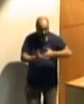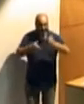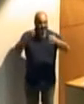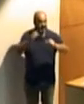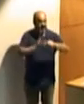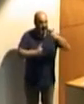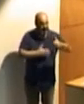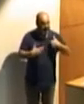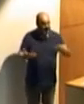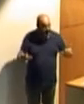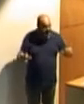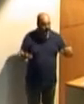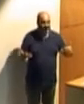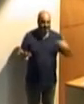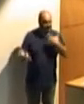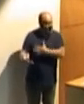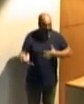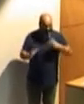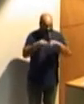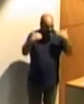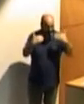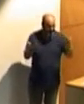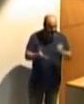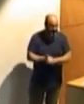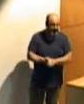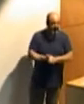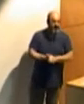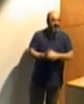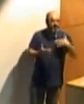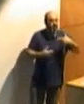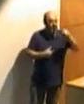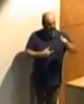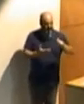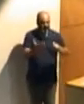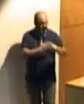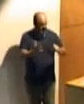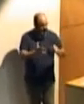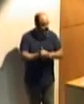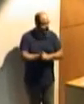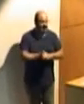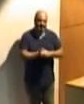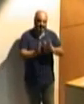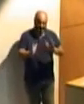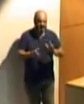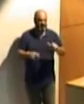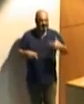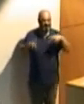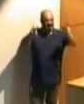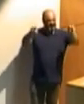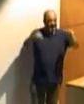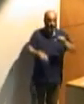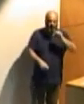et je me fait énormément plaisir avant de commencer demain transhumain